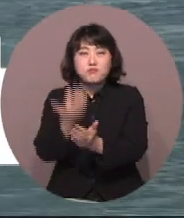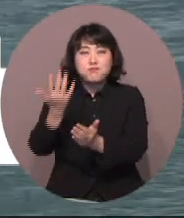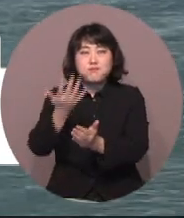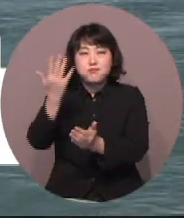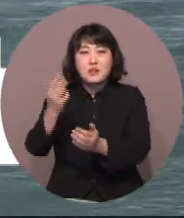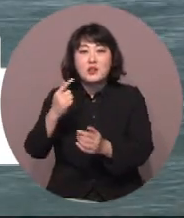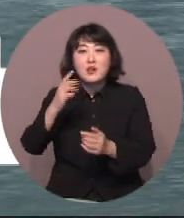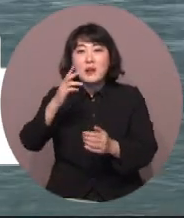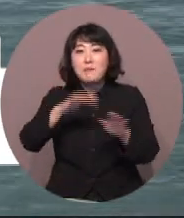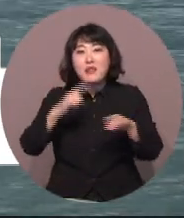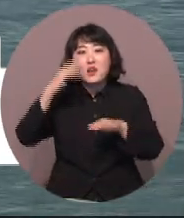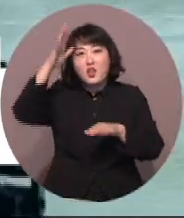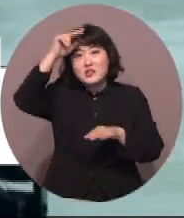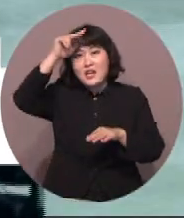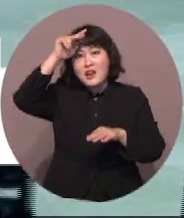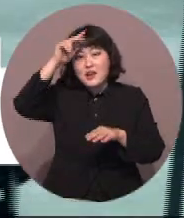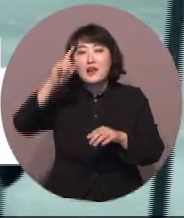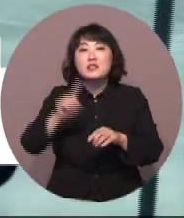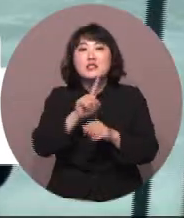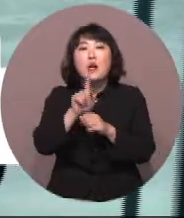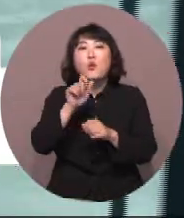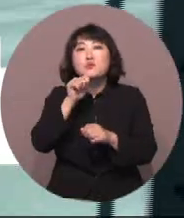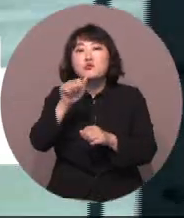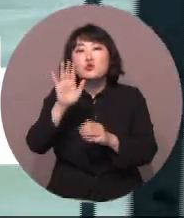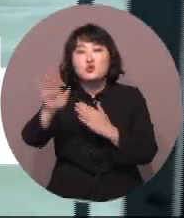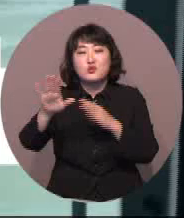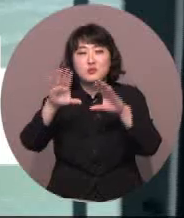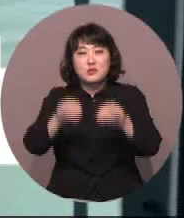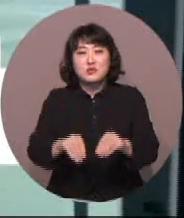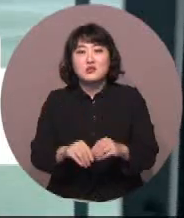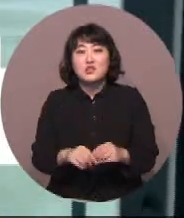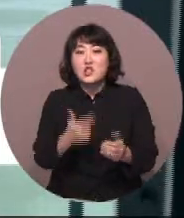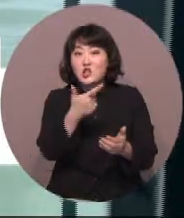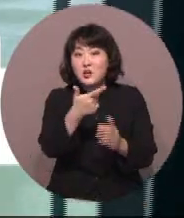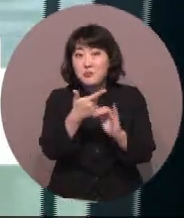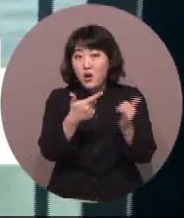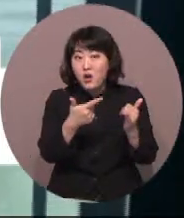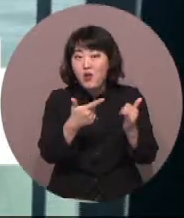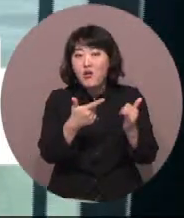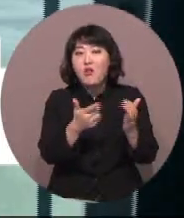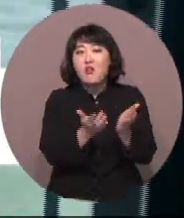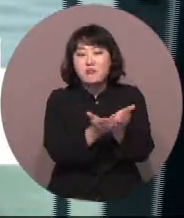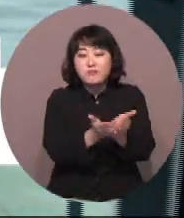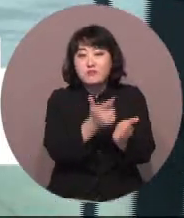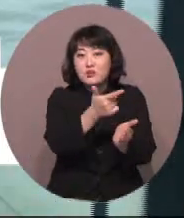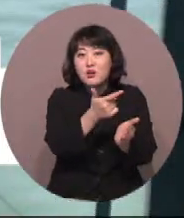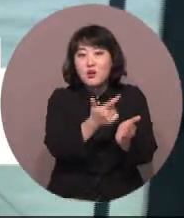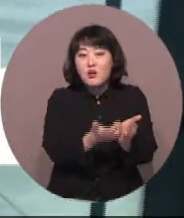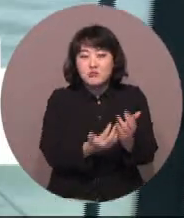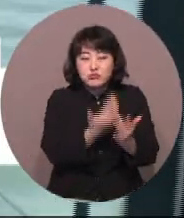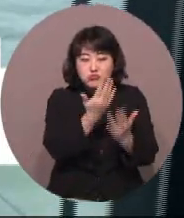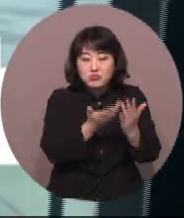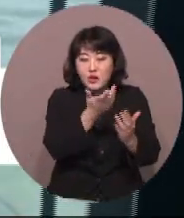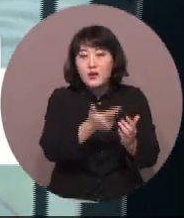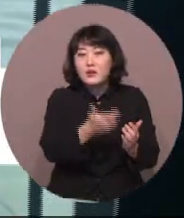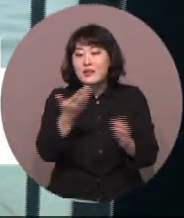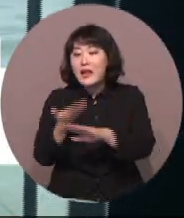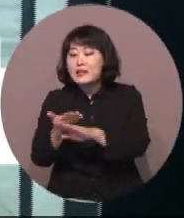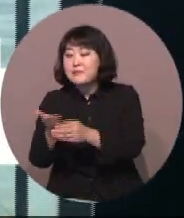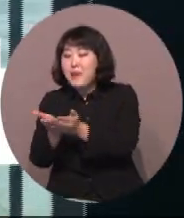1시간 50분 만에 꺼졌습니다 데 타고 있던 선원 6명 은 함께 작업 중이던 배로 몸을 피했고